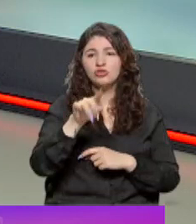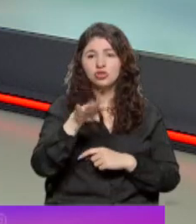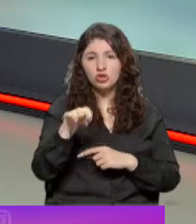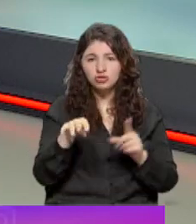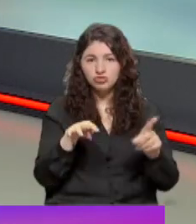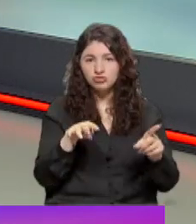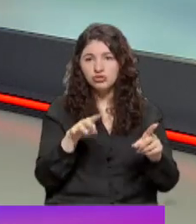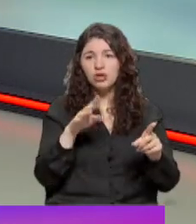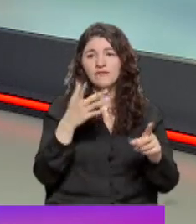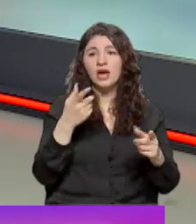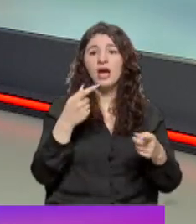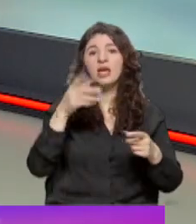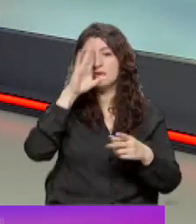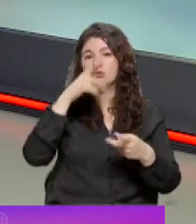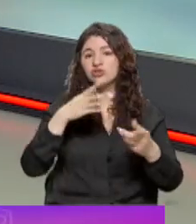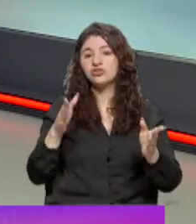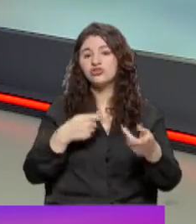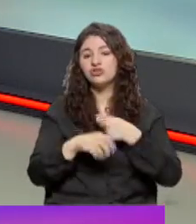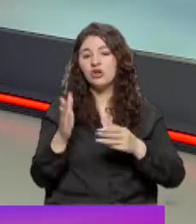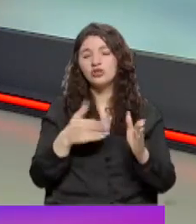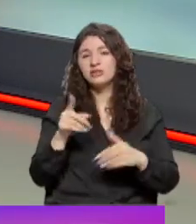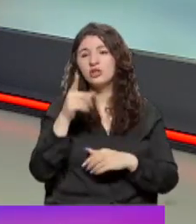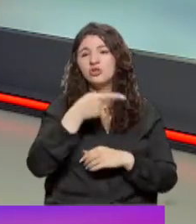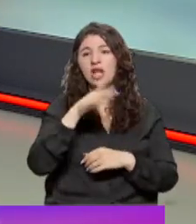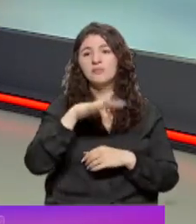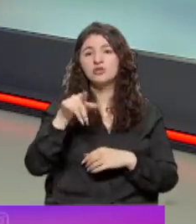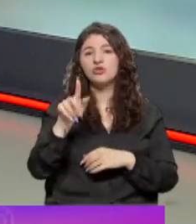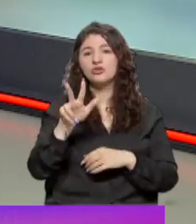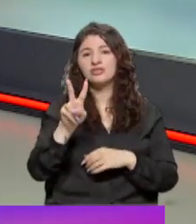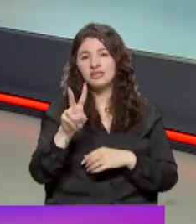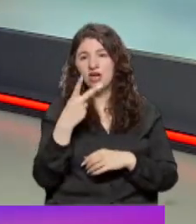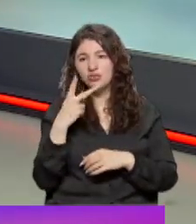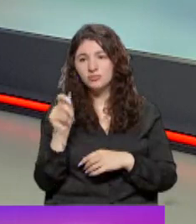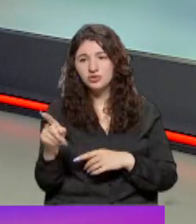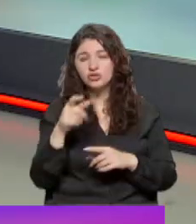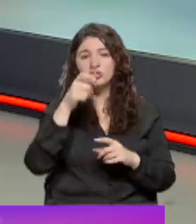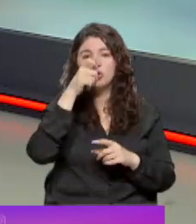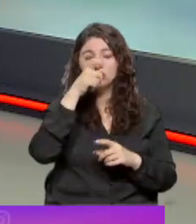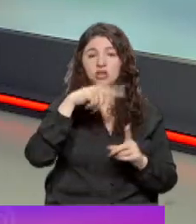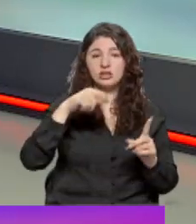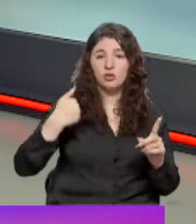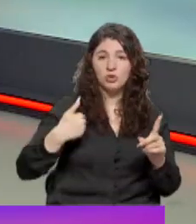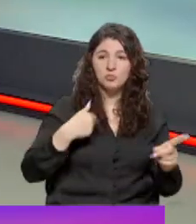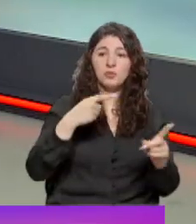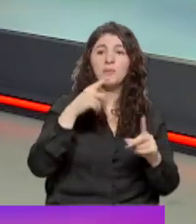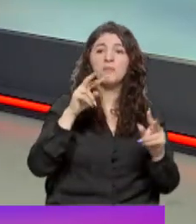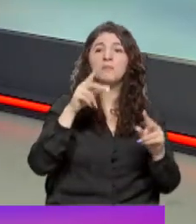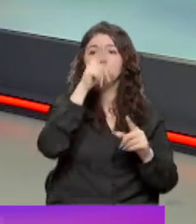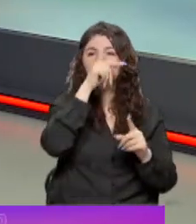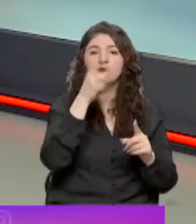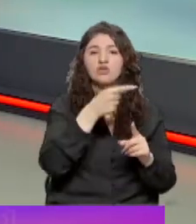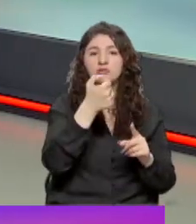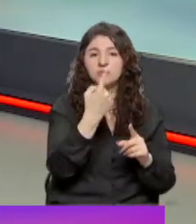4.44 ve İslam Ticaret Odası yüzde 55 32 açıkladı TÜİK Mart'ta Yüzde altmış